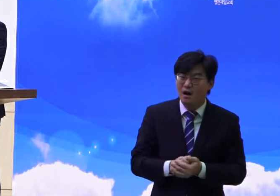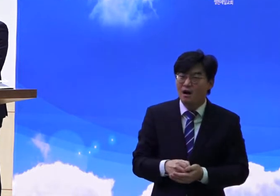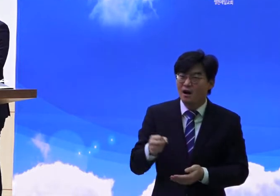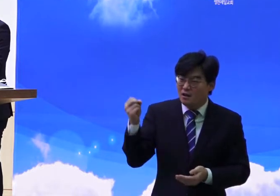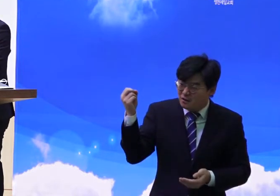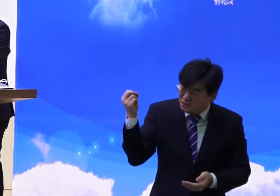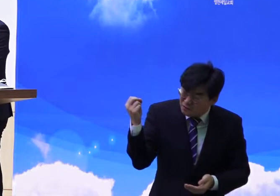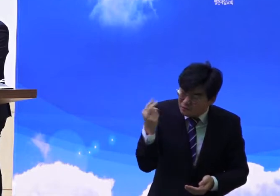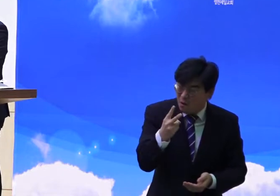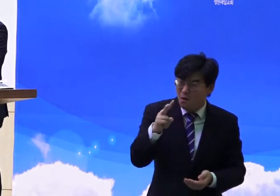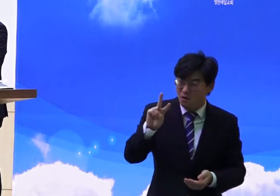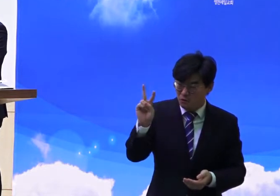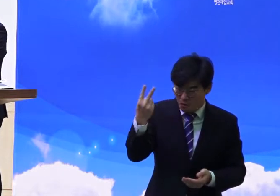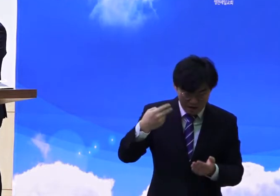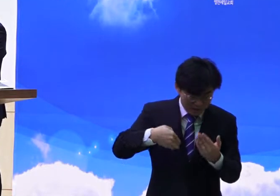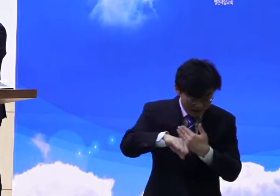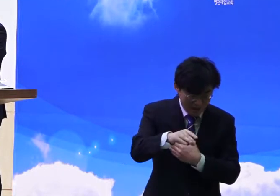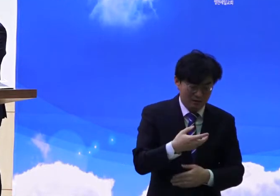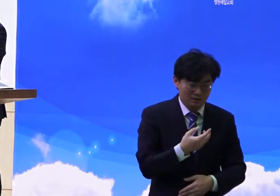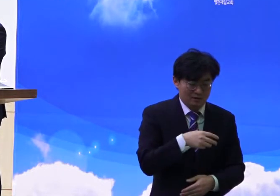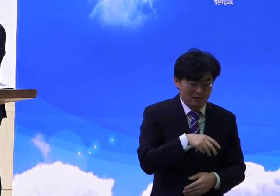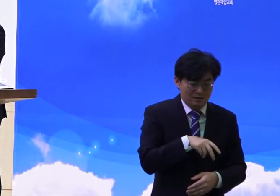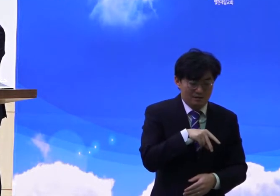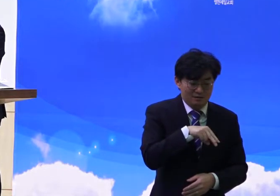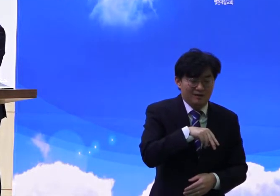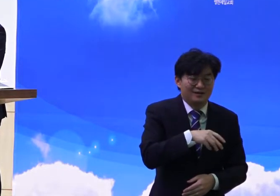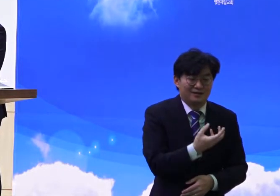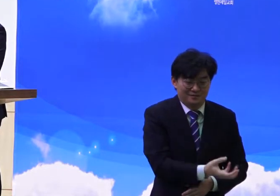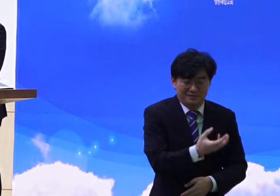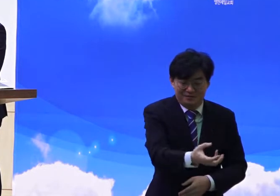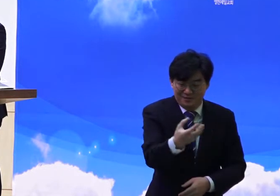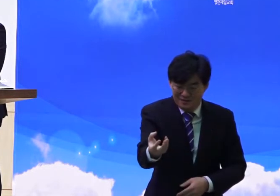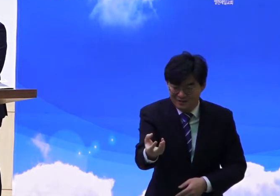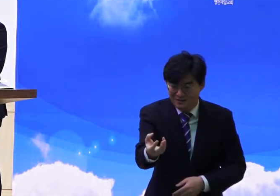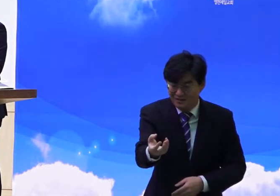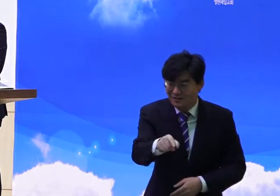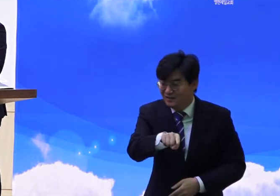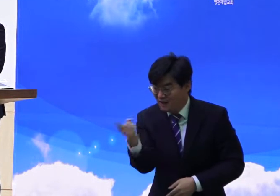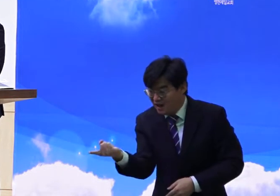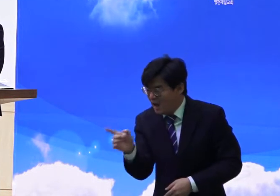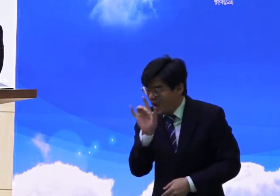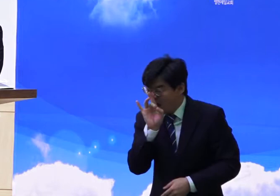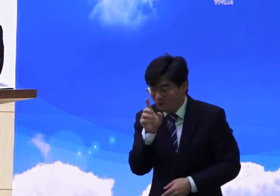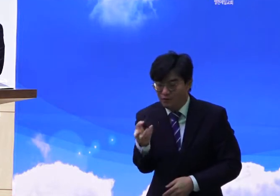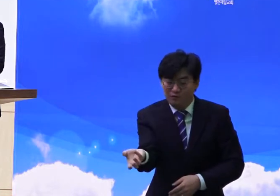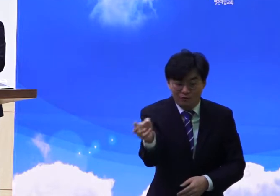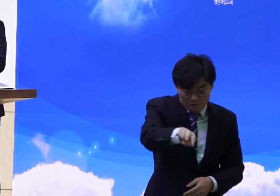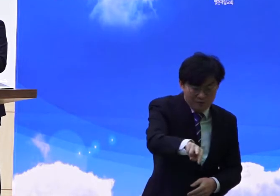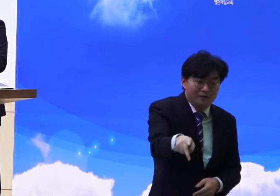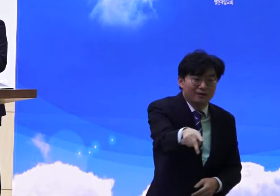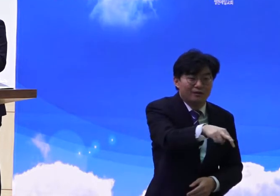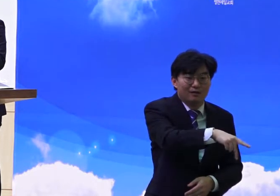그런 길을 다시 가게 된 것입니다. 그들이 가야 할 그 길이 홍해 길이었습니다. 그 홍해 길은